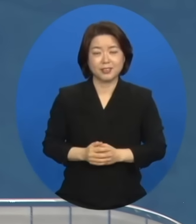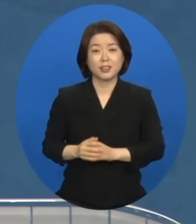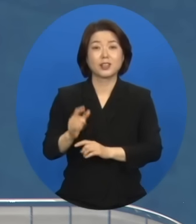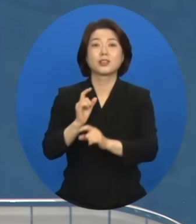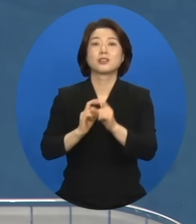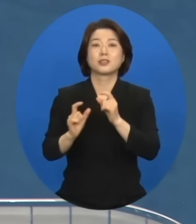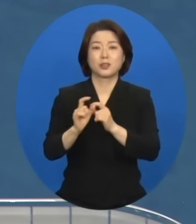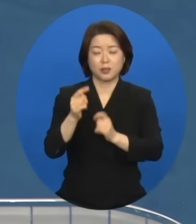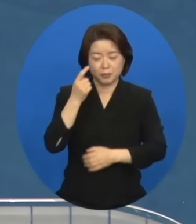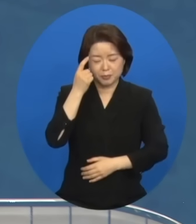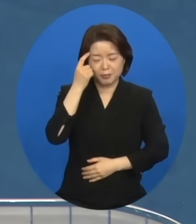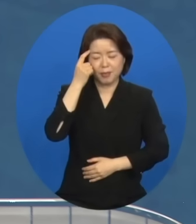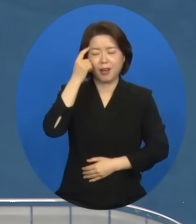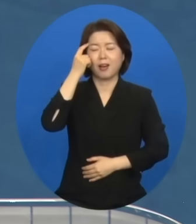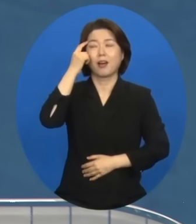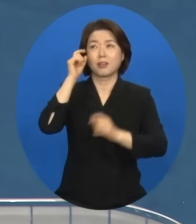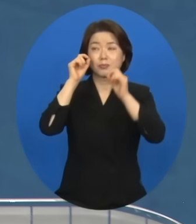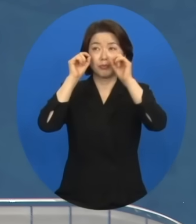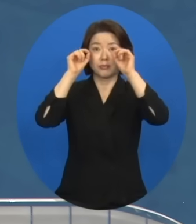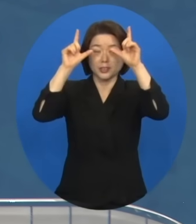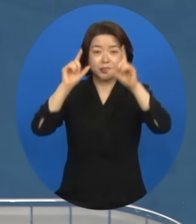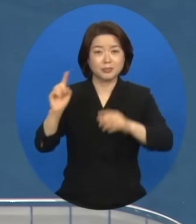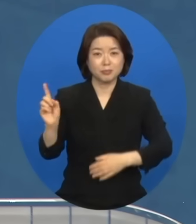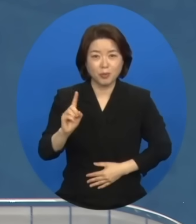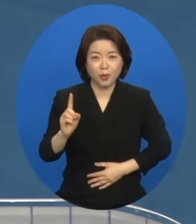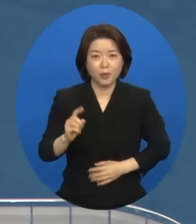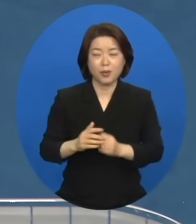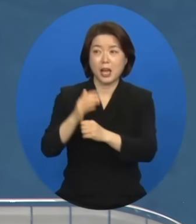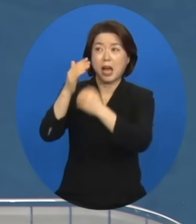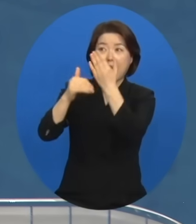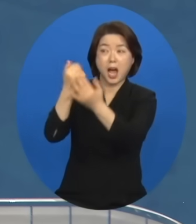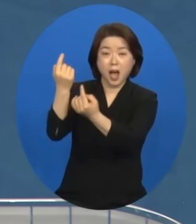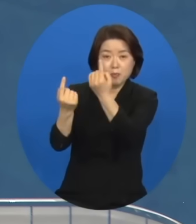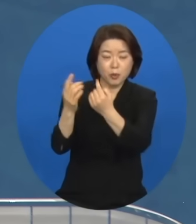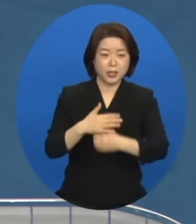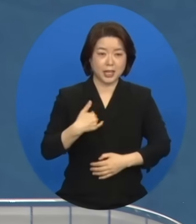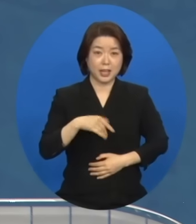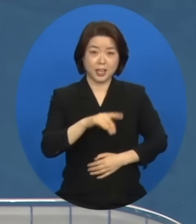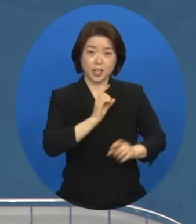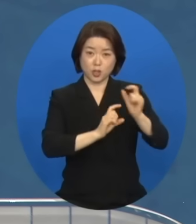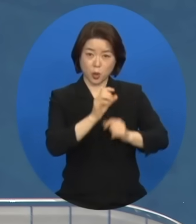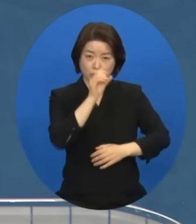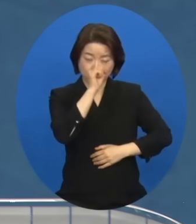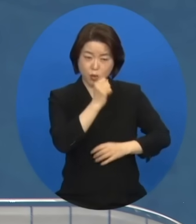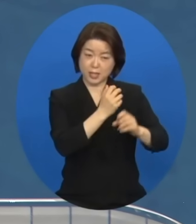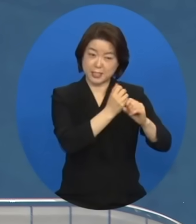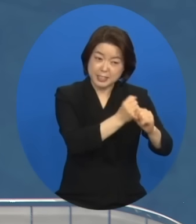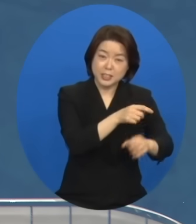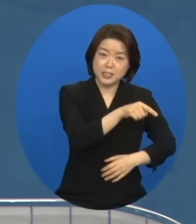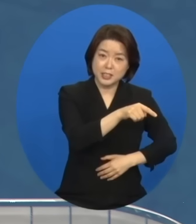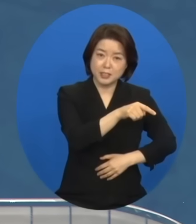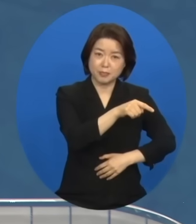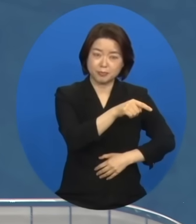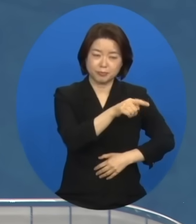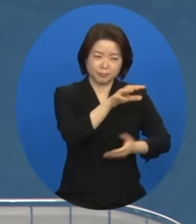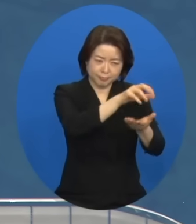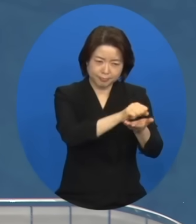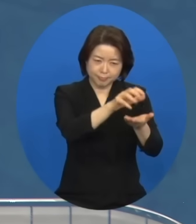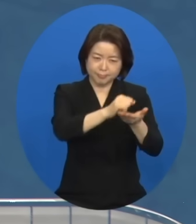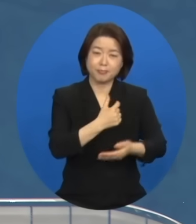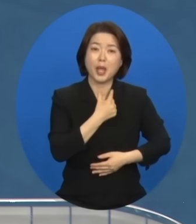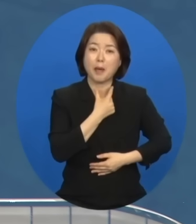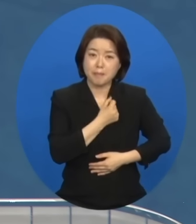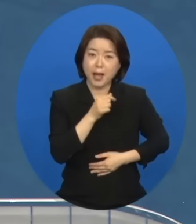점점점 깨달아진 것이 하나님보다 제가 더 의지하고 좋아하고 내가 더 바라던